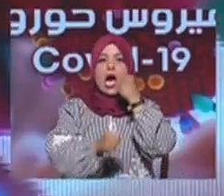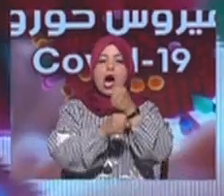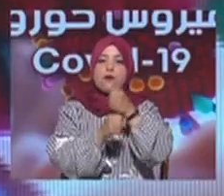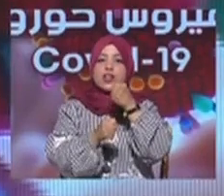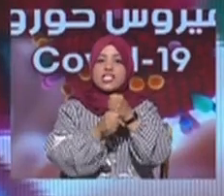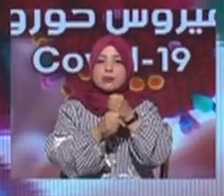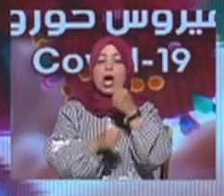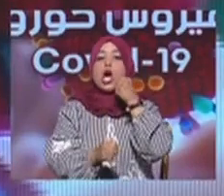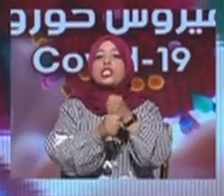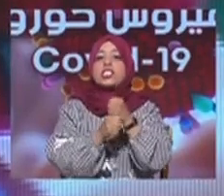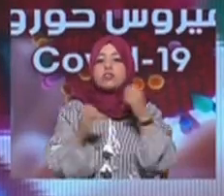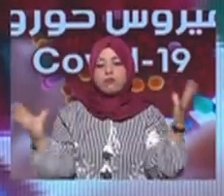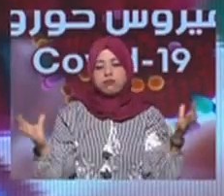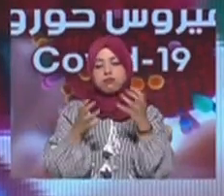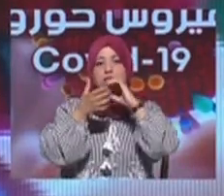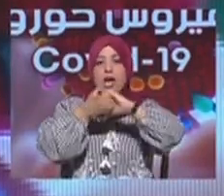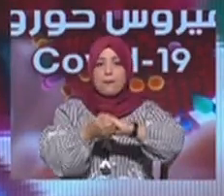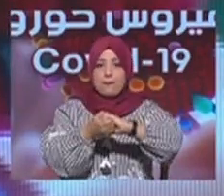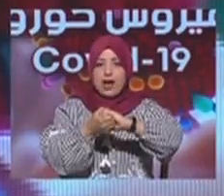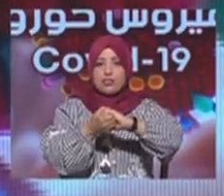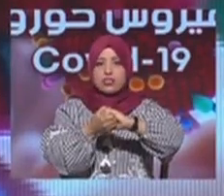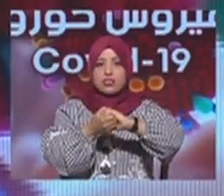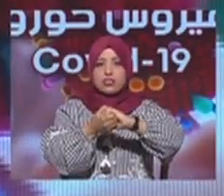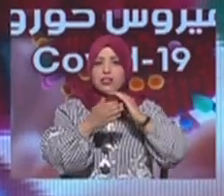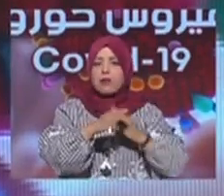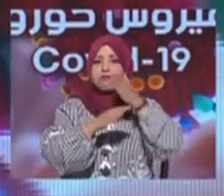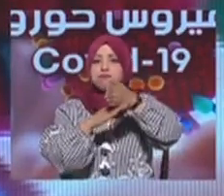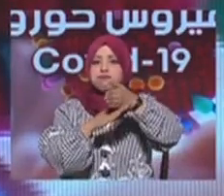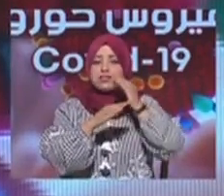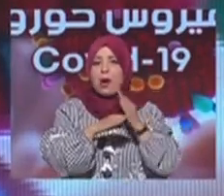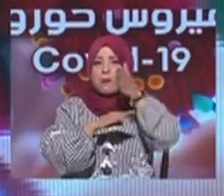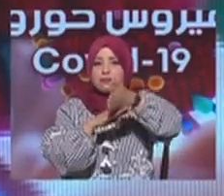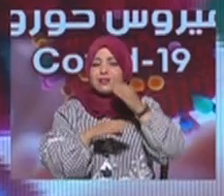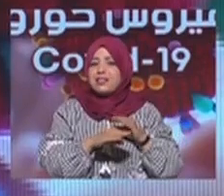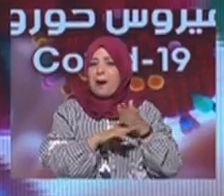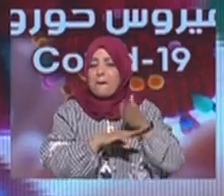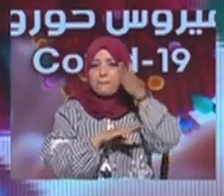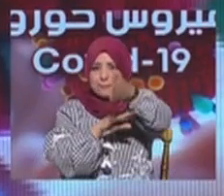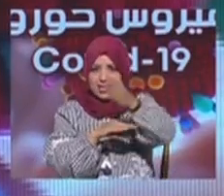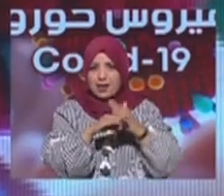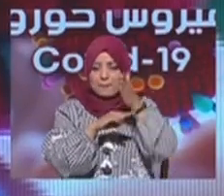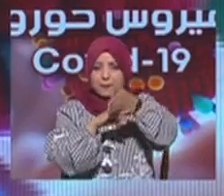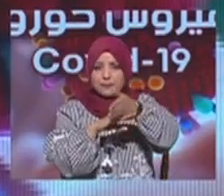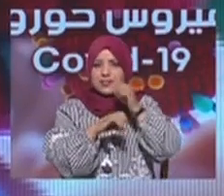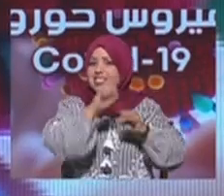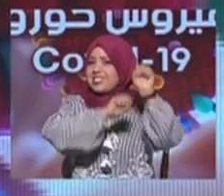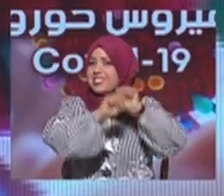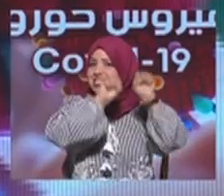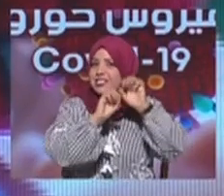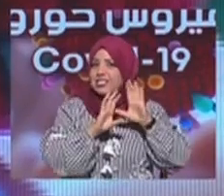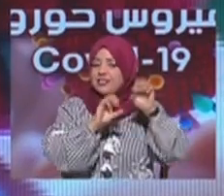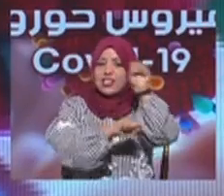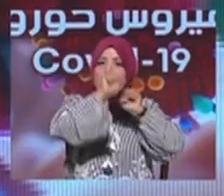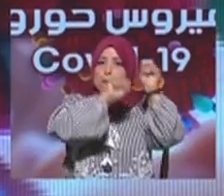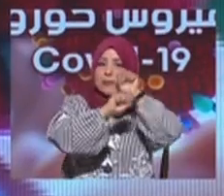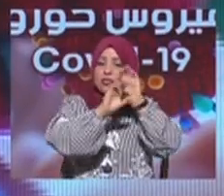في التحليل باش نطلعوا، تقول لي عوض برا فازي فونس مثال جرب وتنجح بالك تنجح، معناها هي شجعتني برشا.